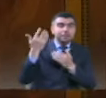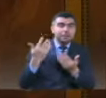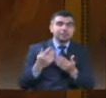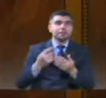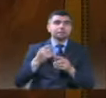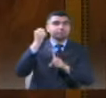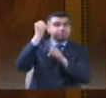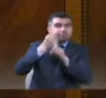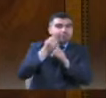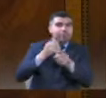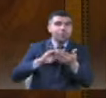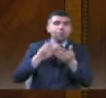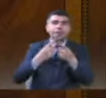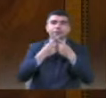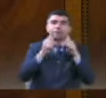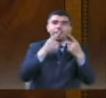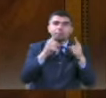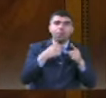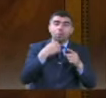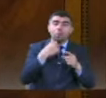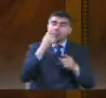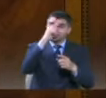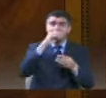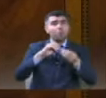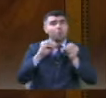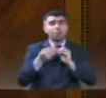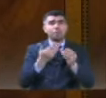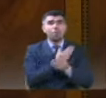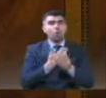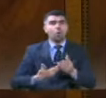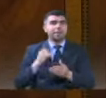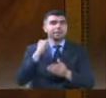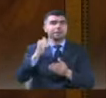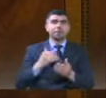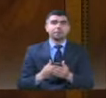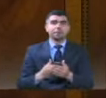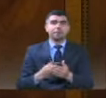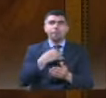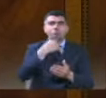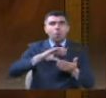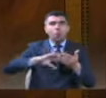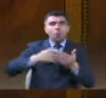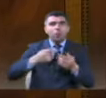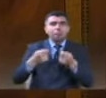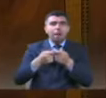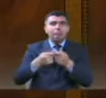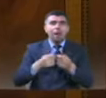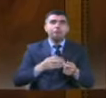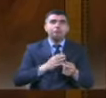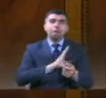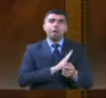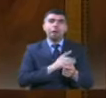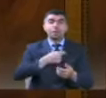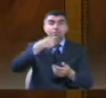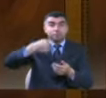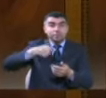الشغيلين، تيبغيو وأنت عندك إكراهات أخرى، وهذا راه معروف دائما بين أي واحد كيصرف وأي واحد